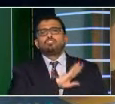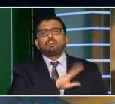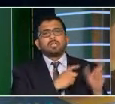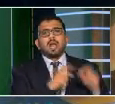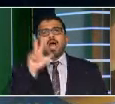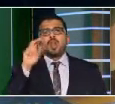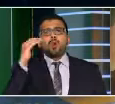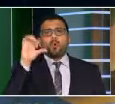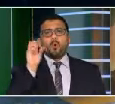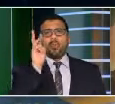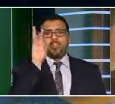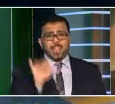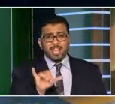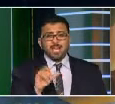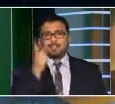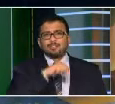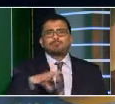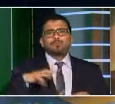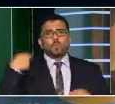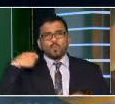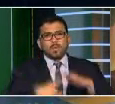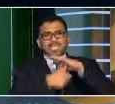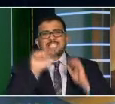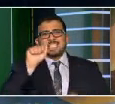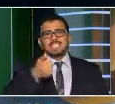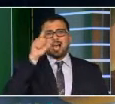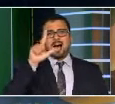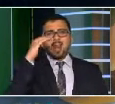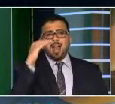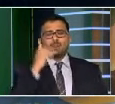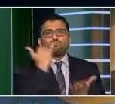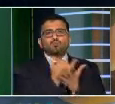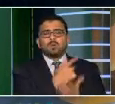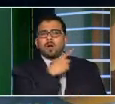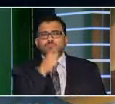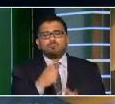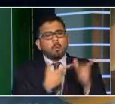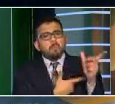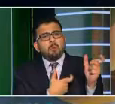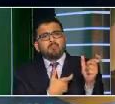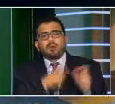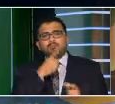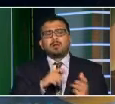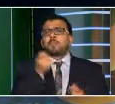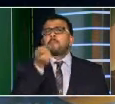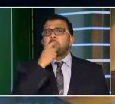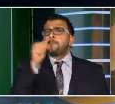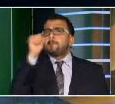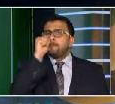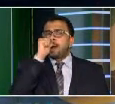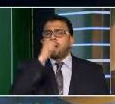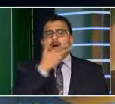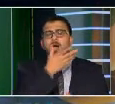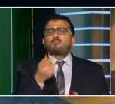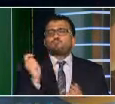والمخلوع صالح، فإضافة إلى فرضها حصارا خانقا على سكان المدينة، تمنع هذه الميليشيات إدخال الماء والدواء